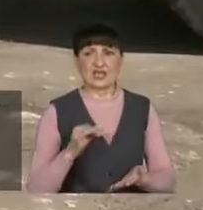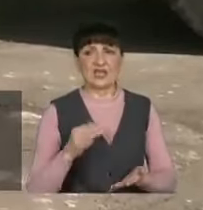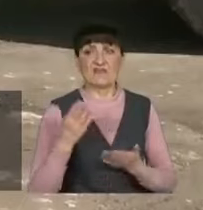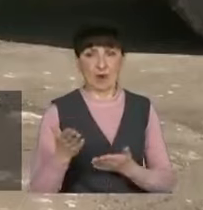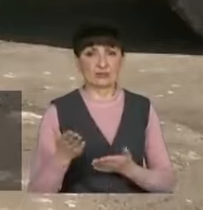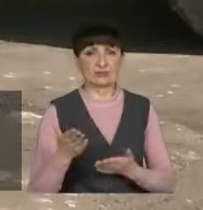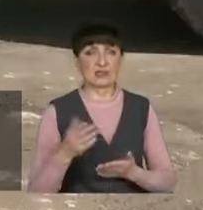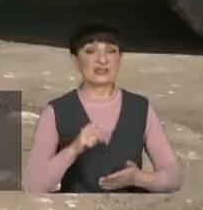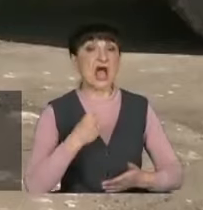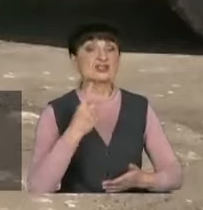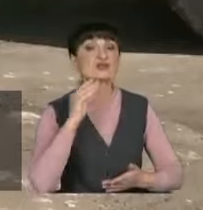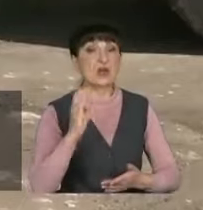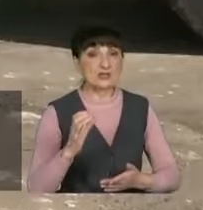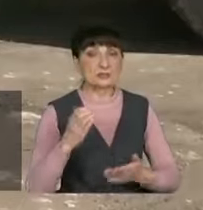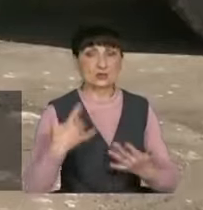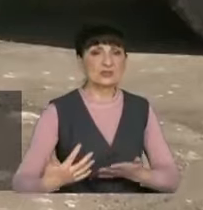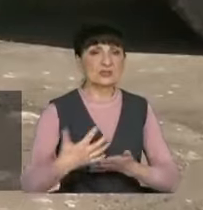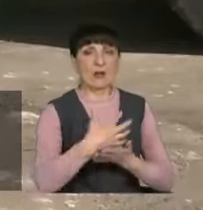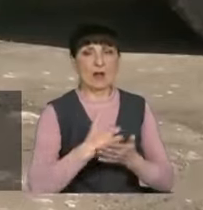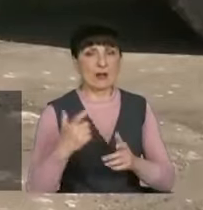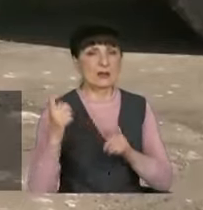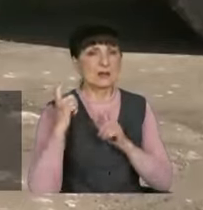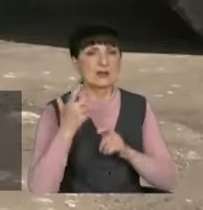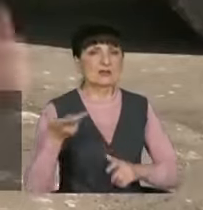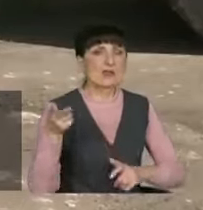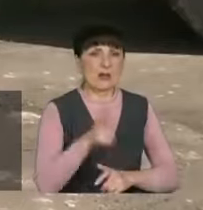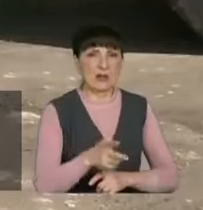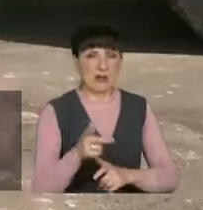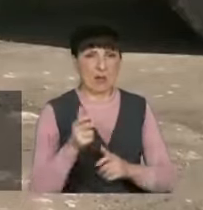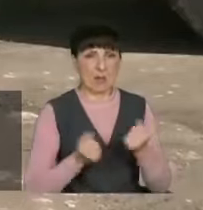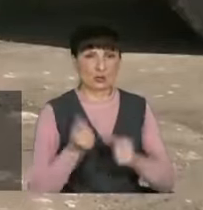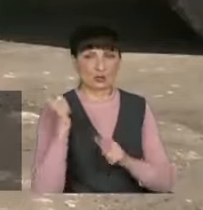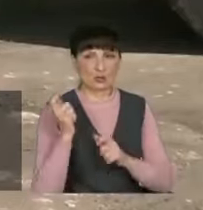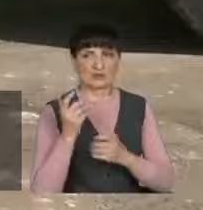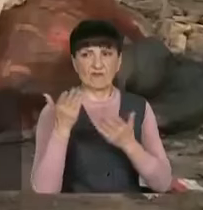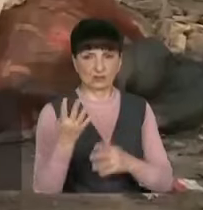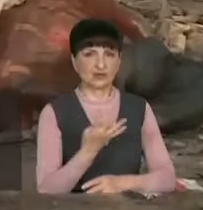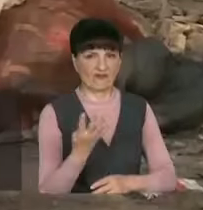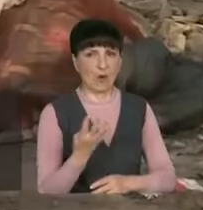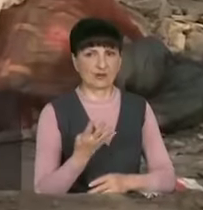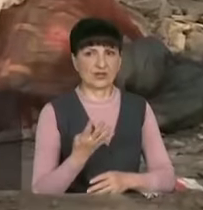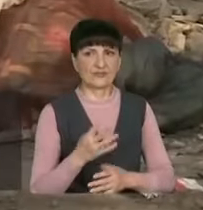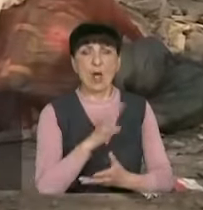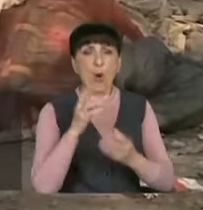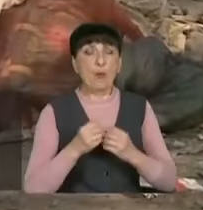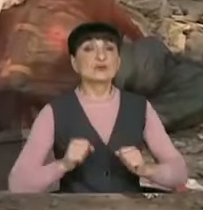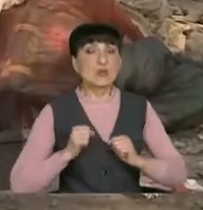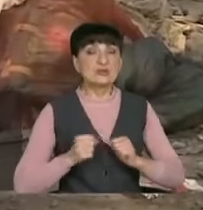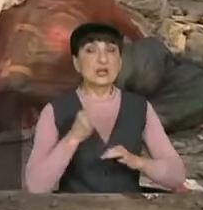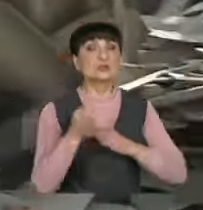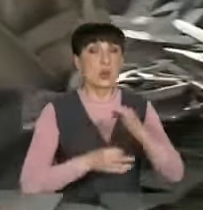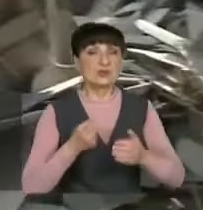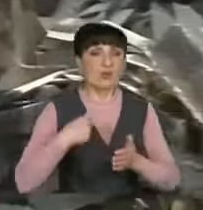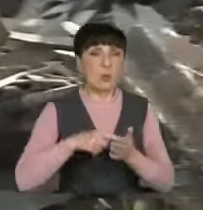вот за час где-то мы вот уже, сколько машин? Три машины выехало уже, три машины, вот четвертая. Так, общими усилиями за сутки в